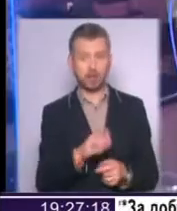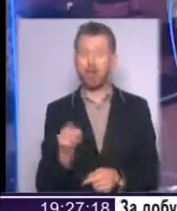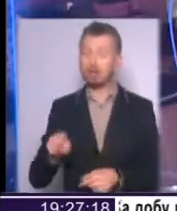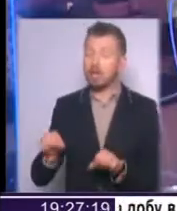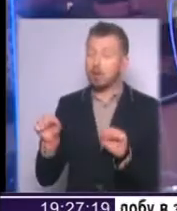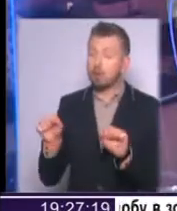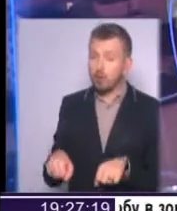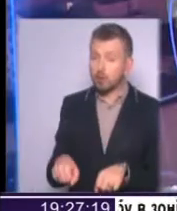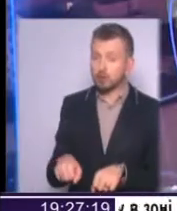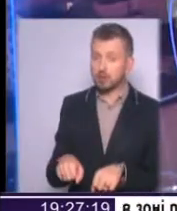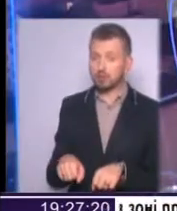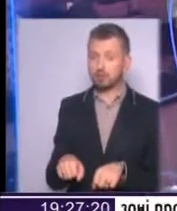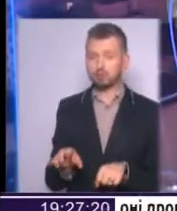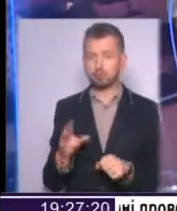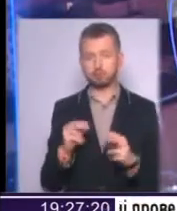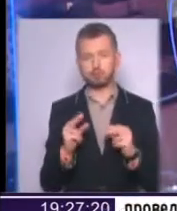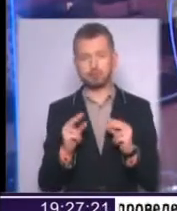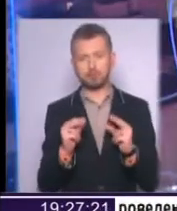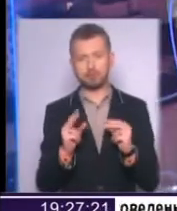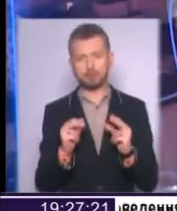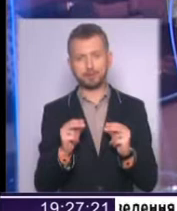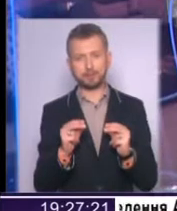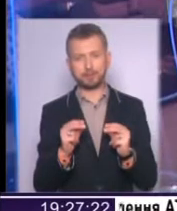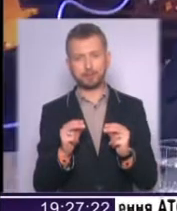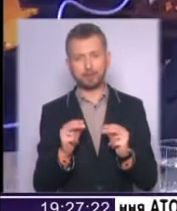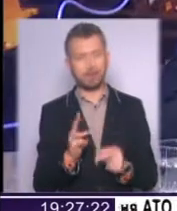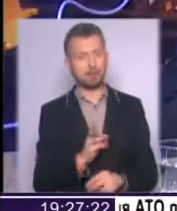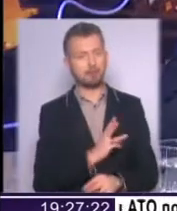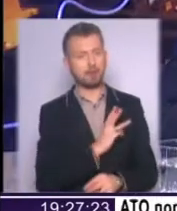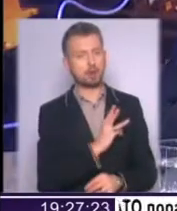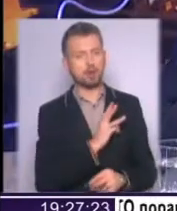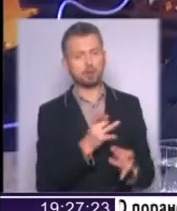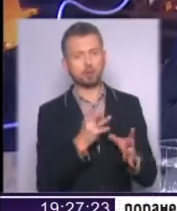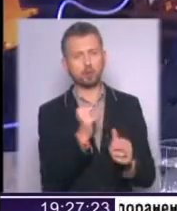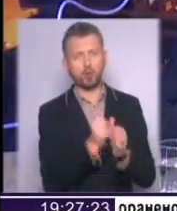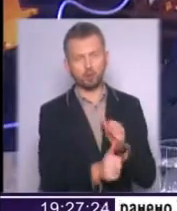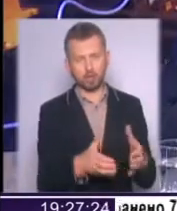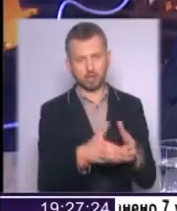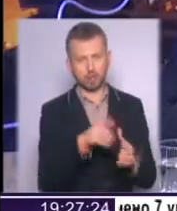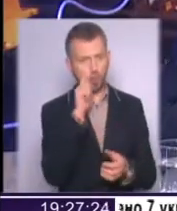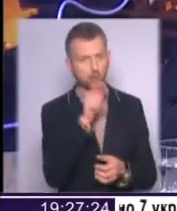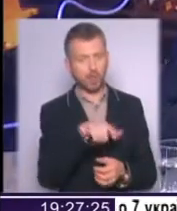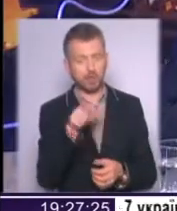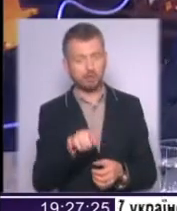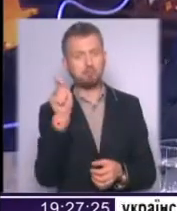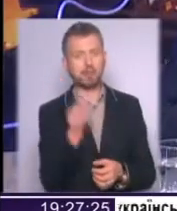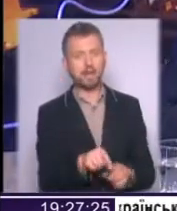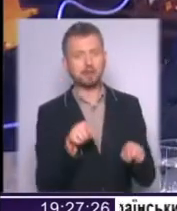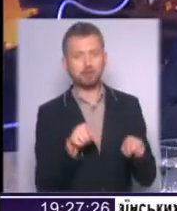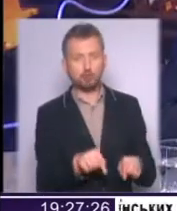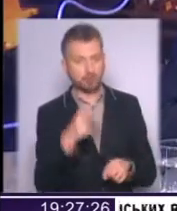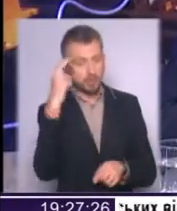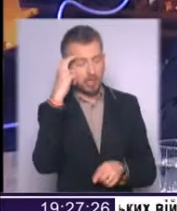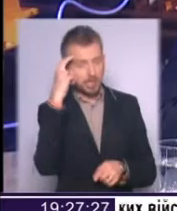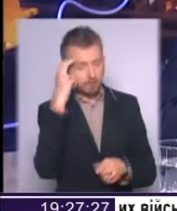да. Але я хочу сказати, що бажання просто кожної категорії українців приїхати сьогодні до Києва,